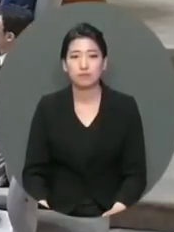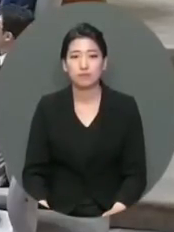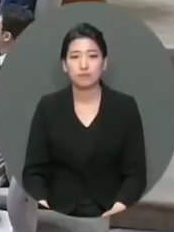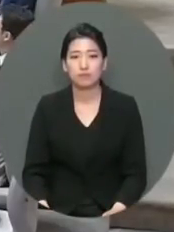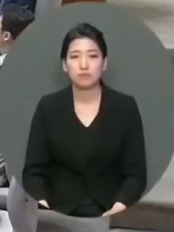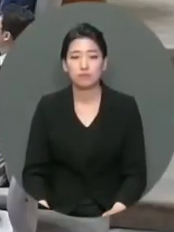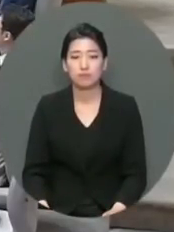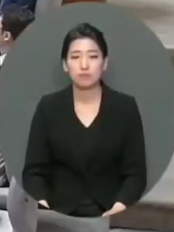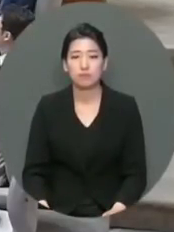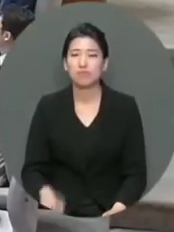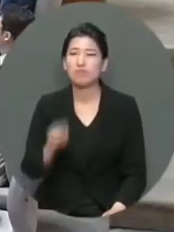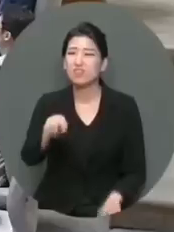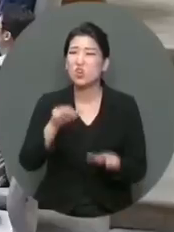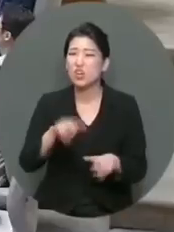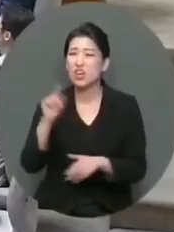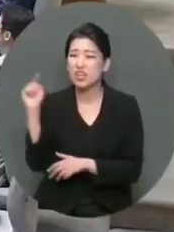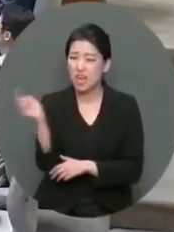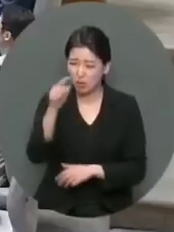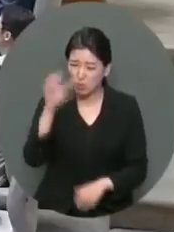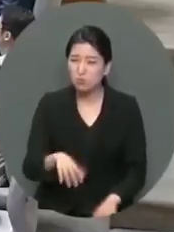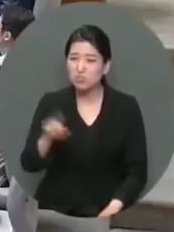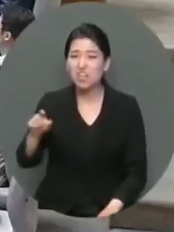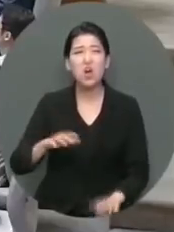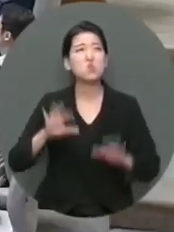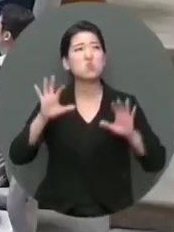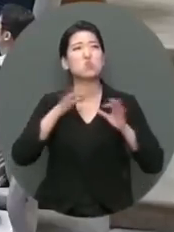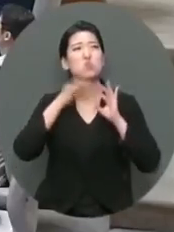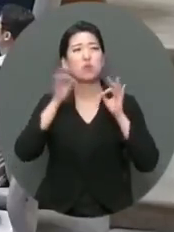정 의원님 야구장 오셨습니까? 이렇게 자꾸 야유를 하세요.